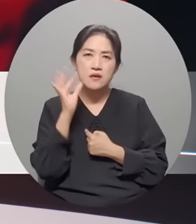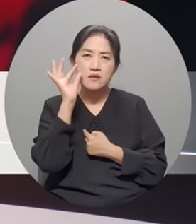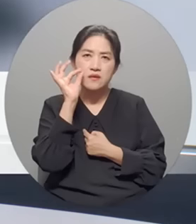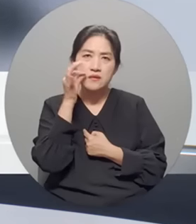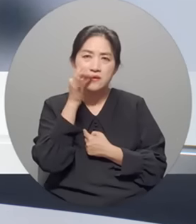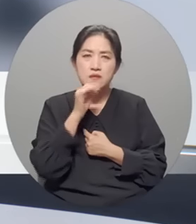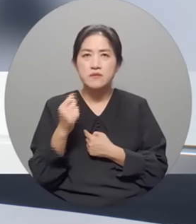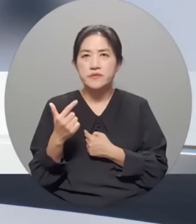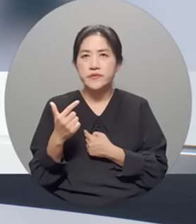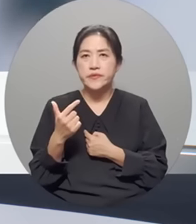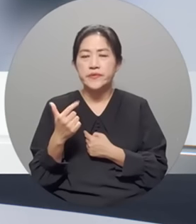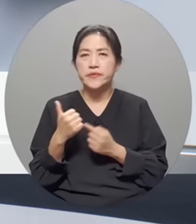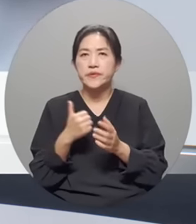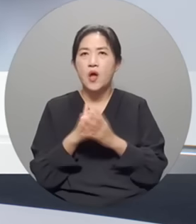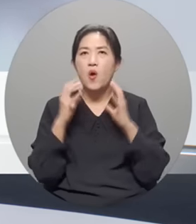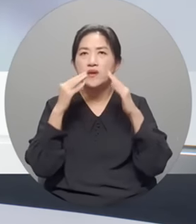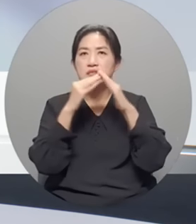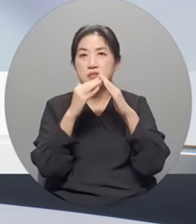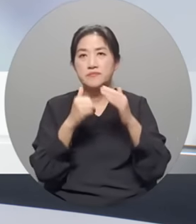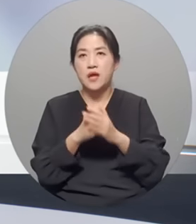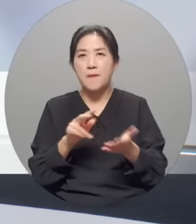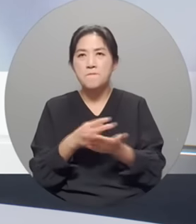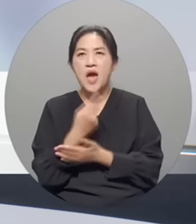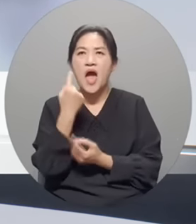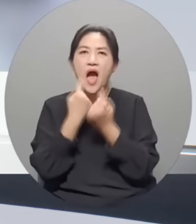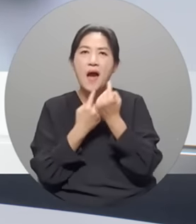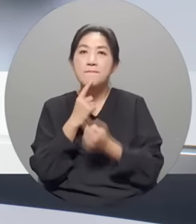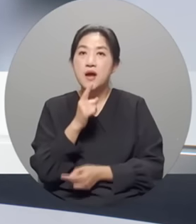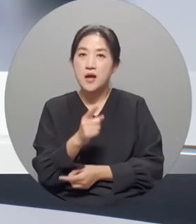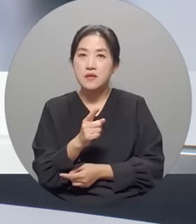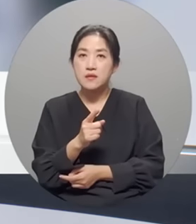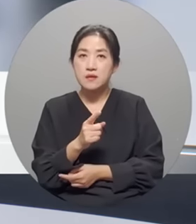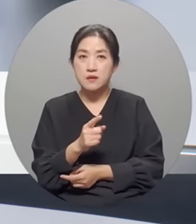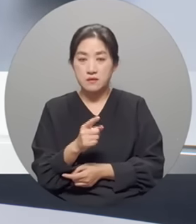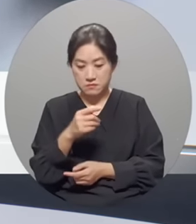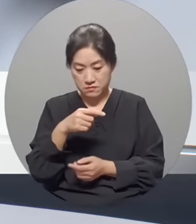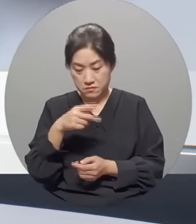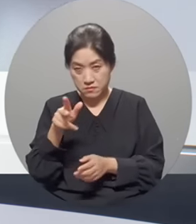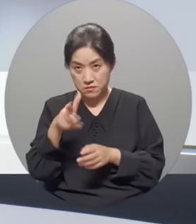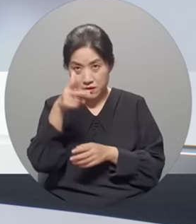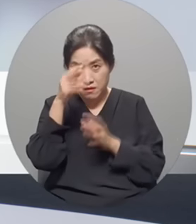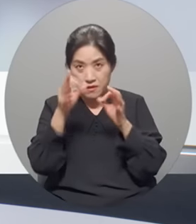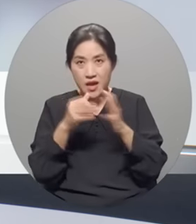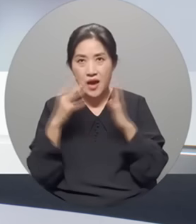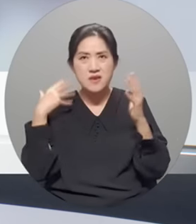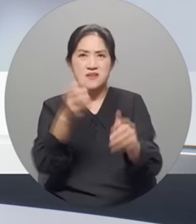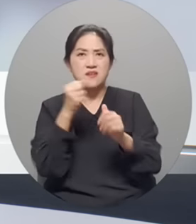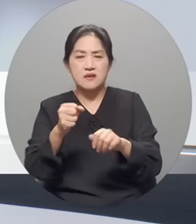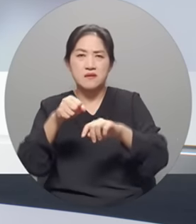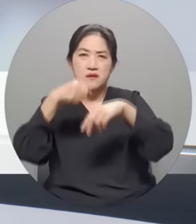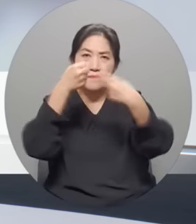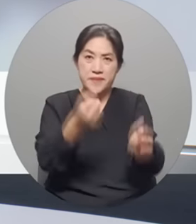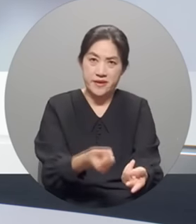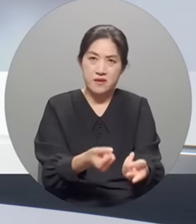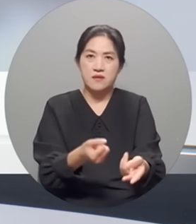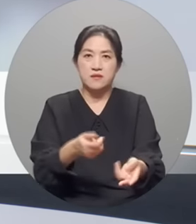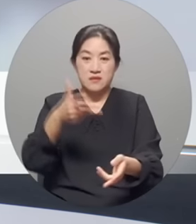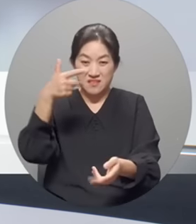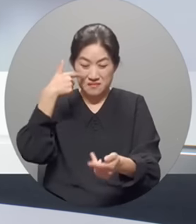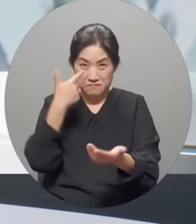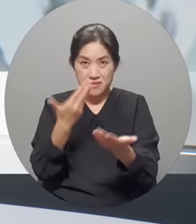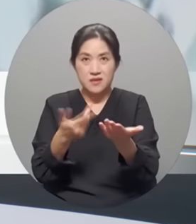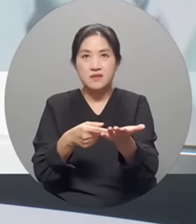6바늘을 꿰맸는데 어린이집 측은 미끄러져서 다쳤다고 했지만 아이를 거칠게 잡아 넘어뜨리는 장면이 CCTV에 그대로